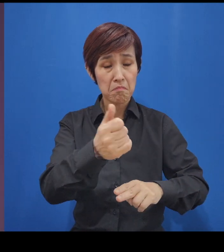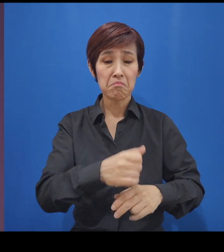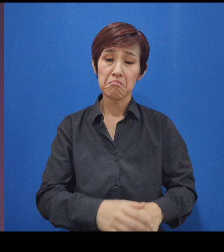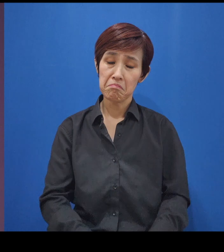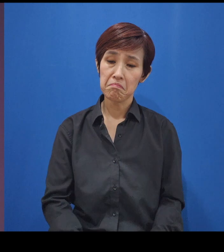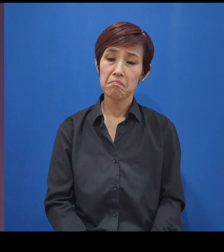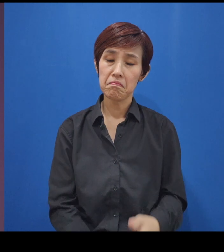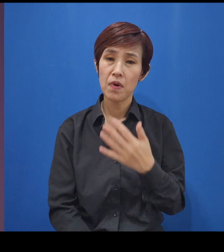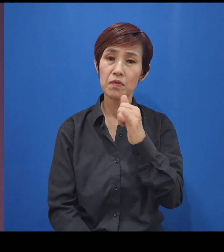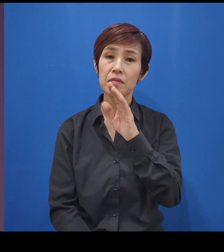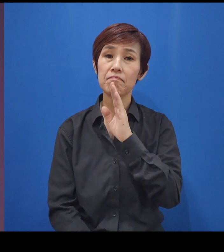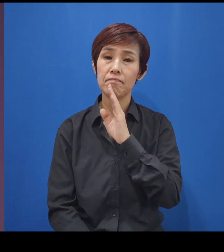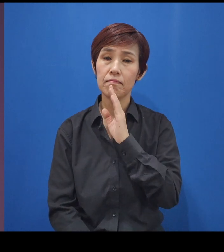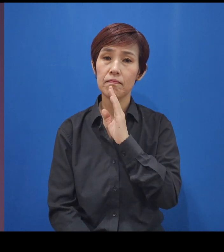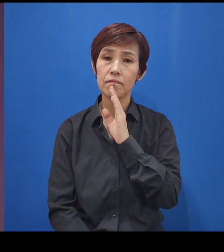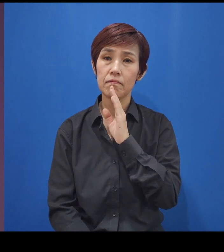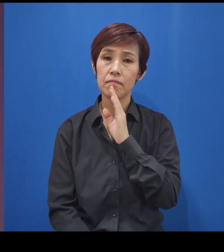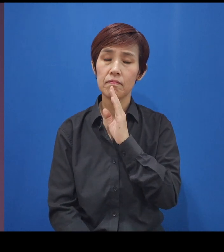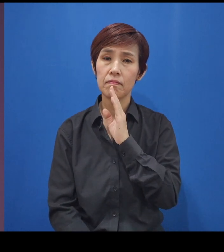그랬을 수도 있겠습니다.